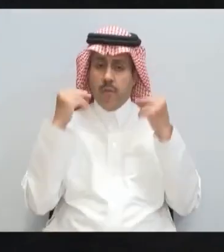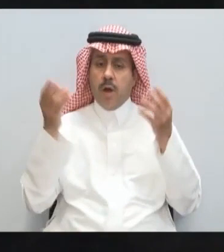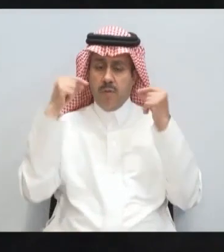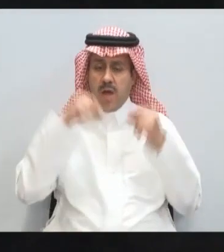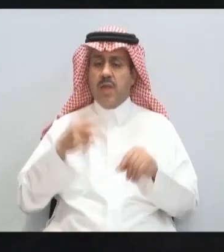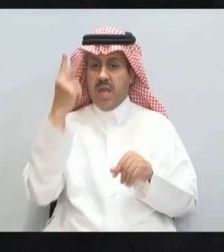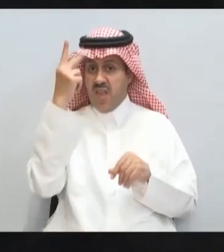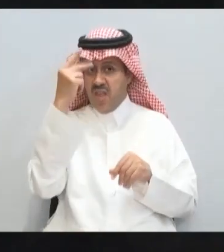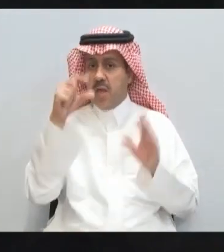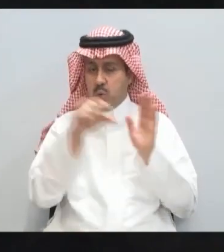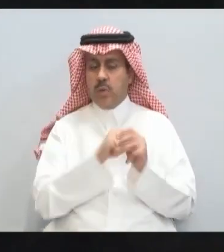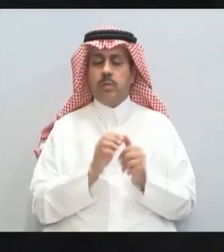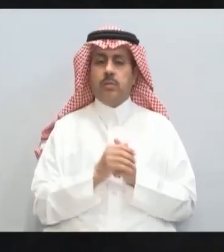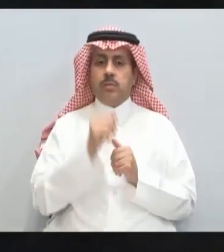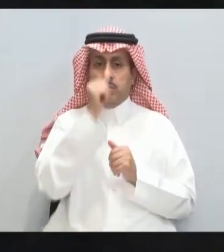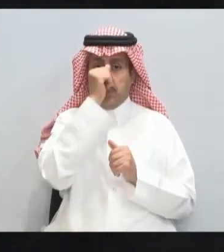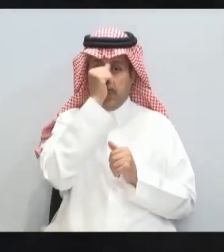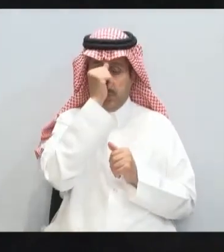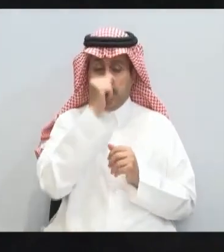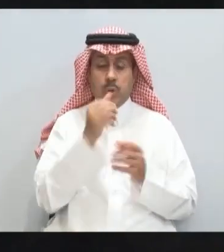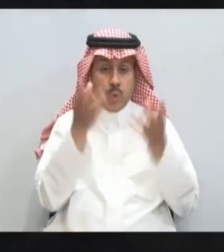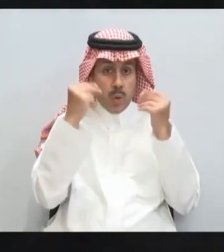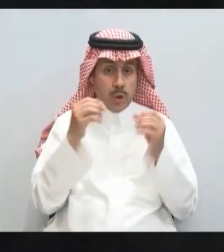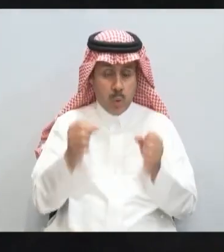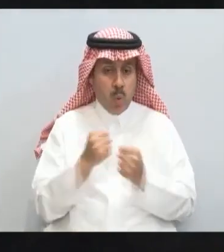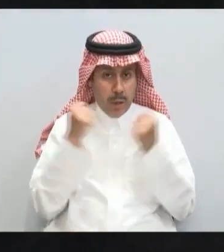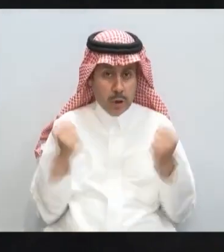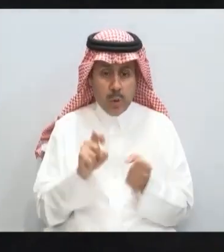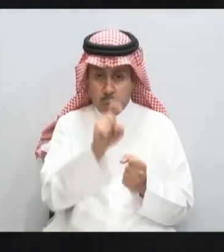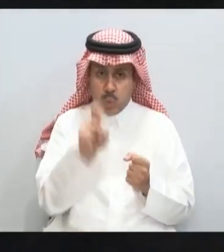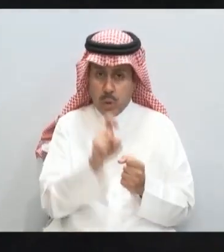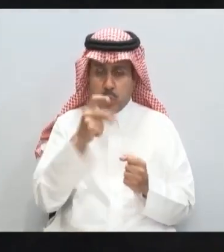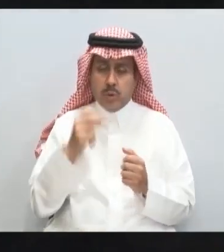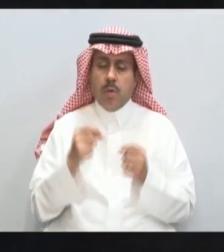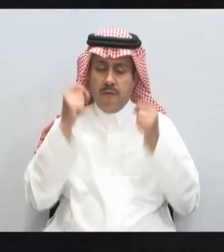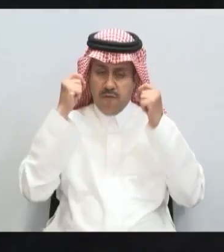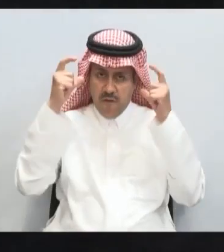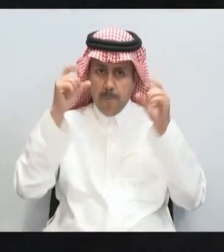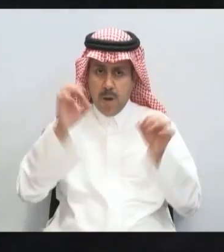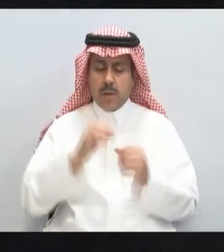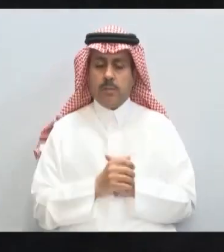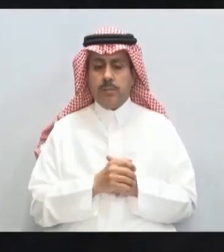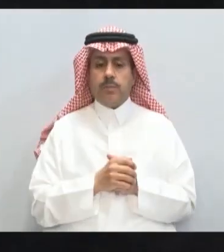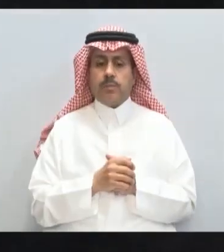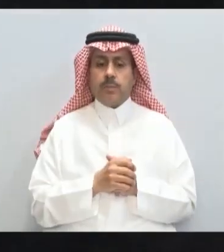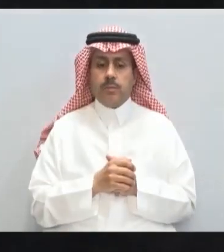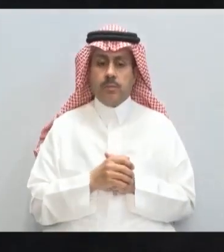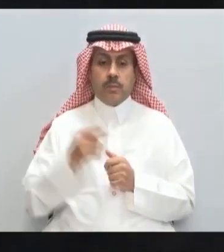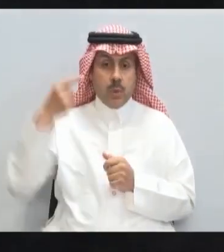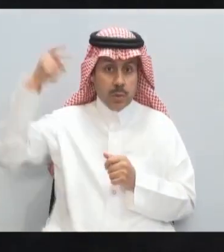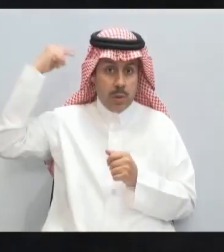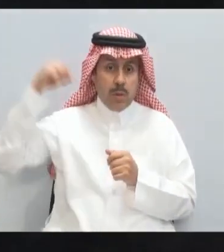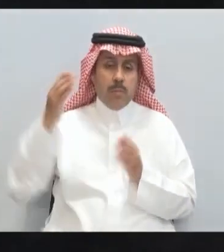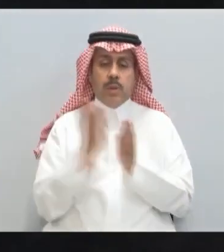تعالى نقف واياكم على انشطه وتقويما تصب باذن الله تعالى في فهم الايات واستذكار ما درستم